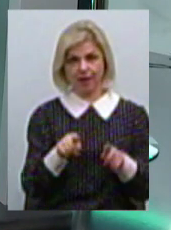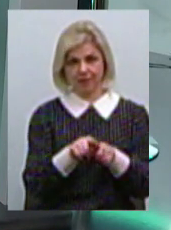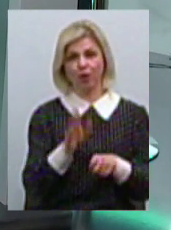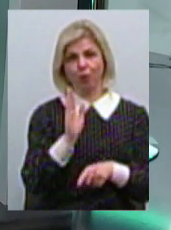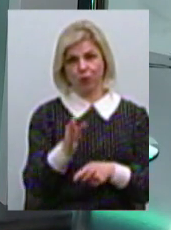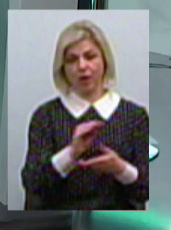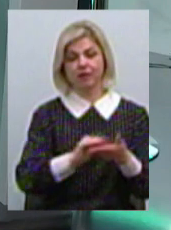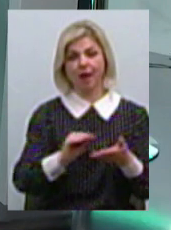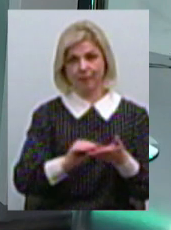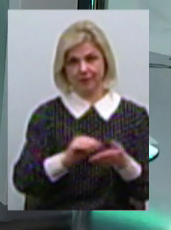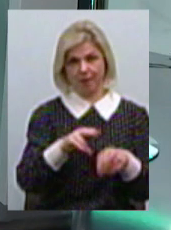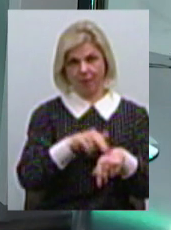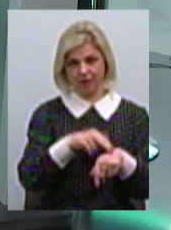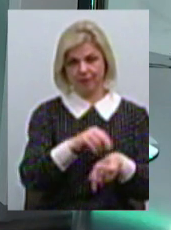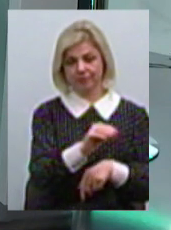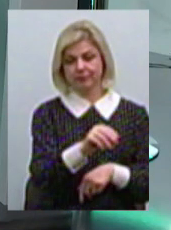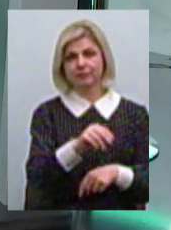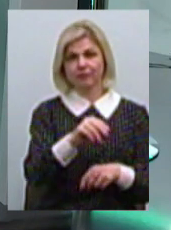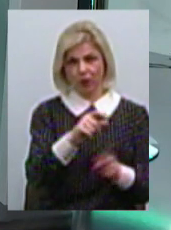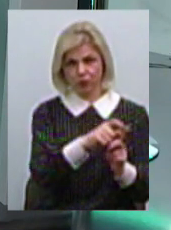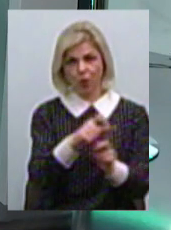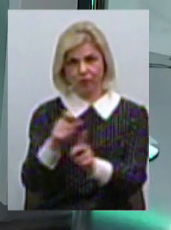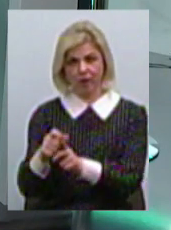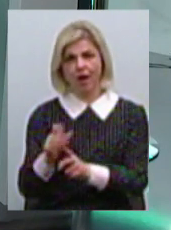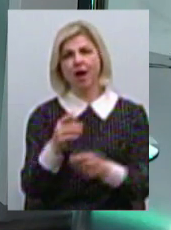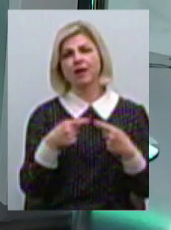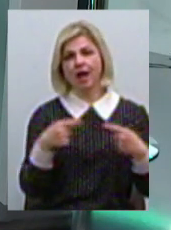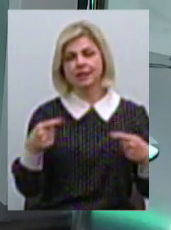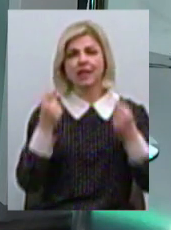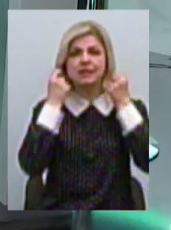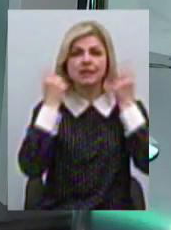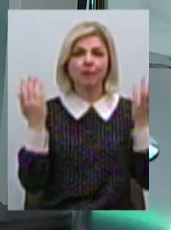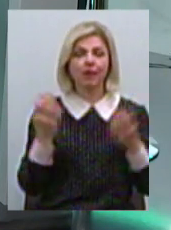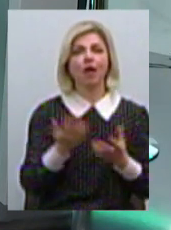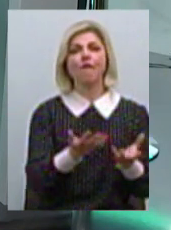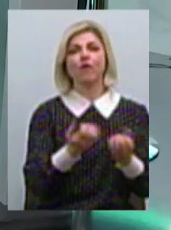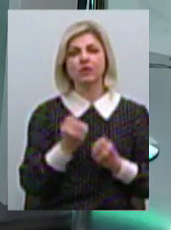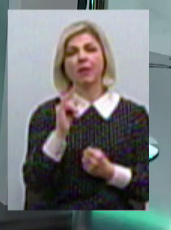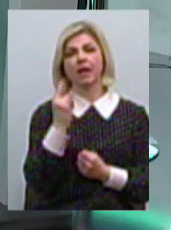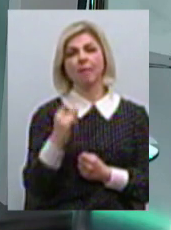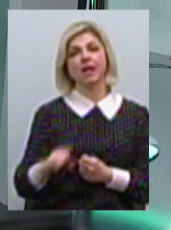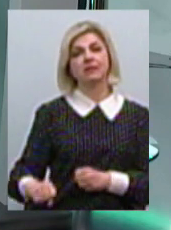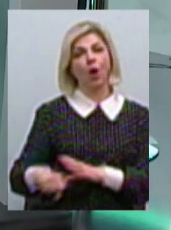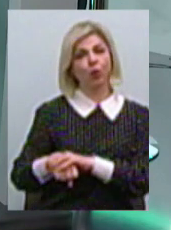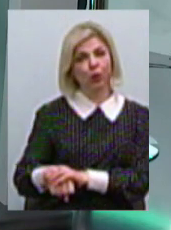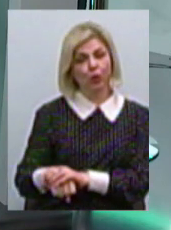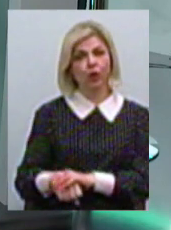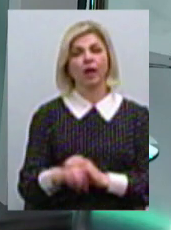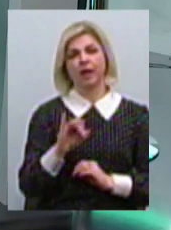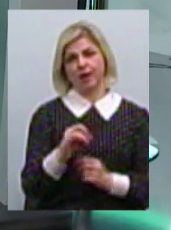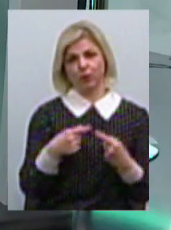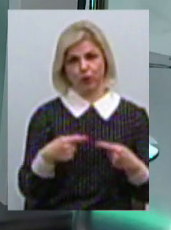будуть робити патрульні поліцейські певні такі надписи, самі різні, зніми наушники, візьми дитину за руку і таке